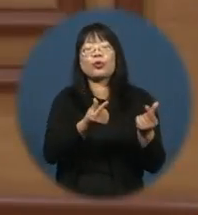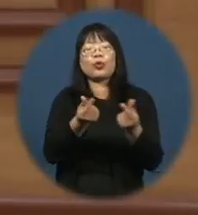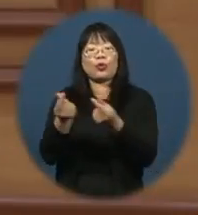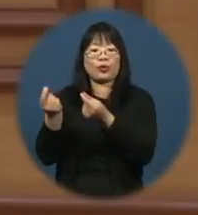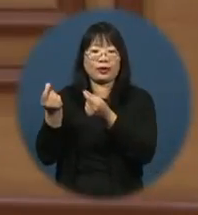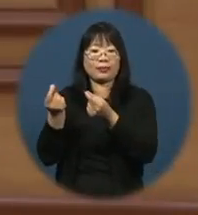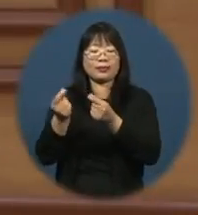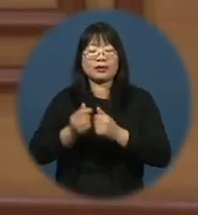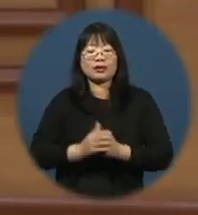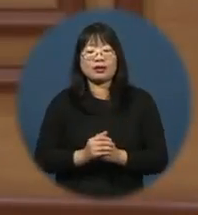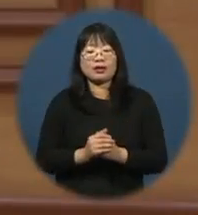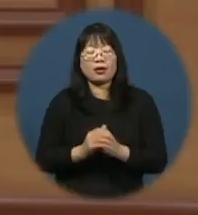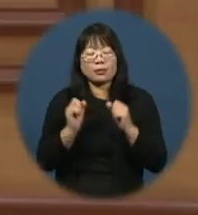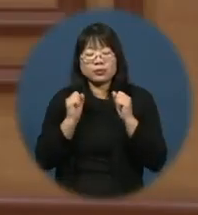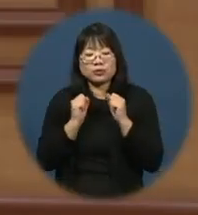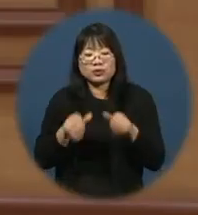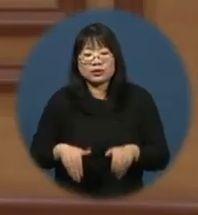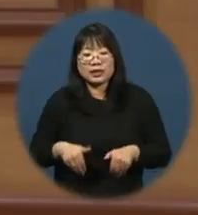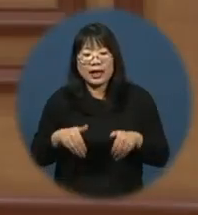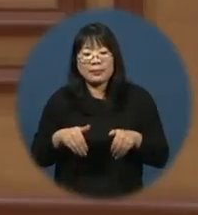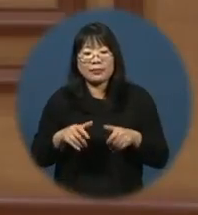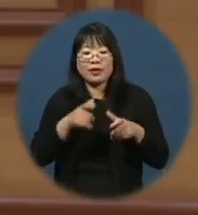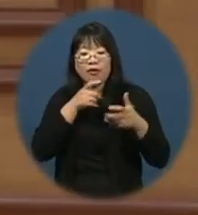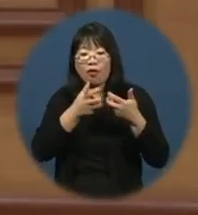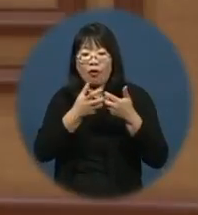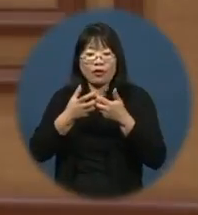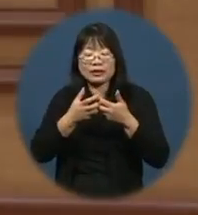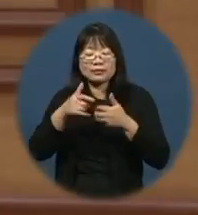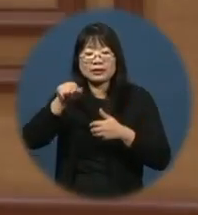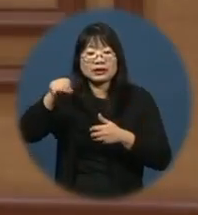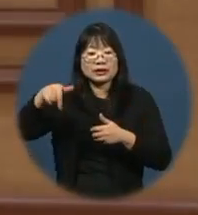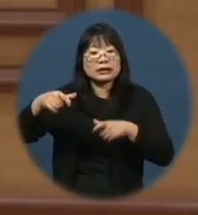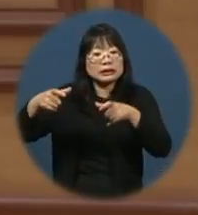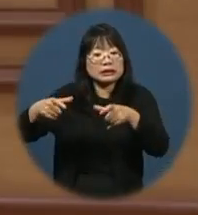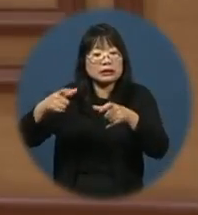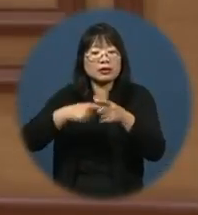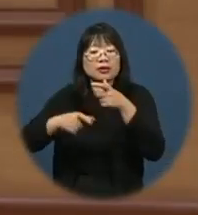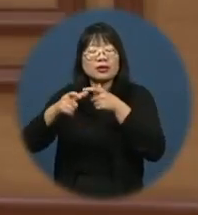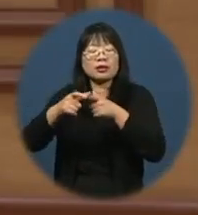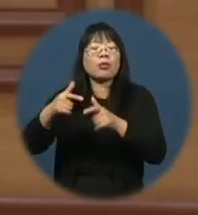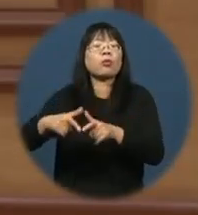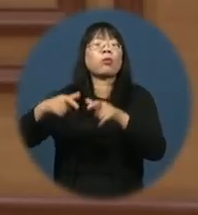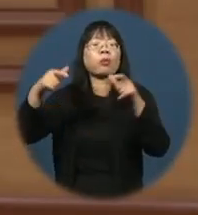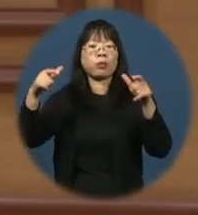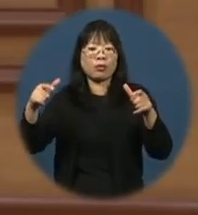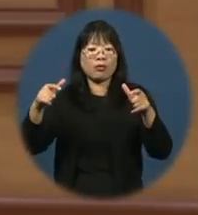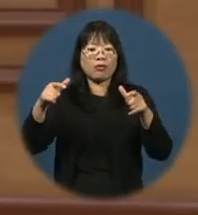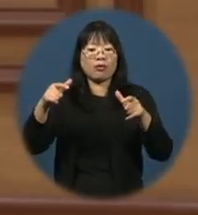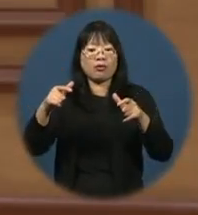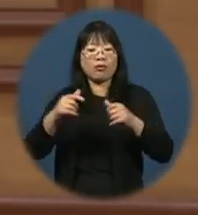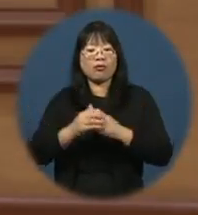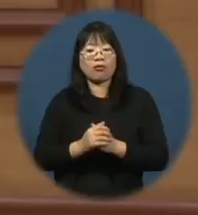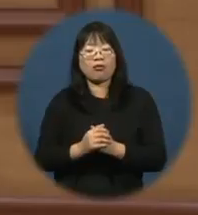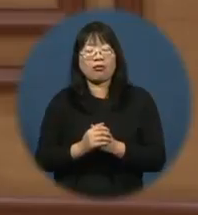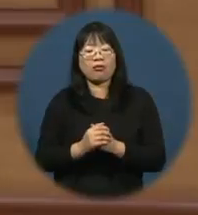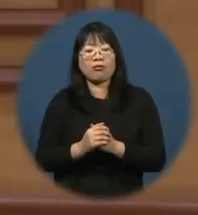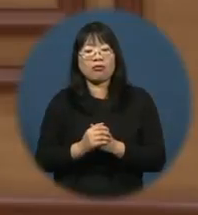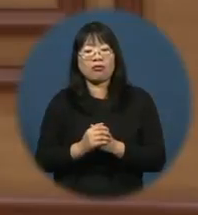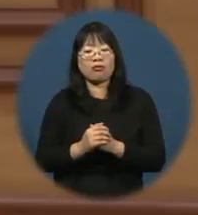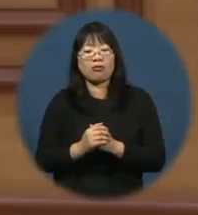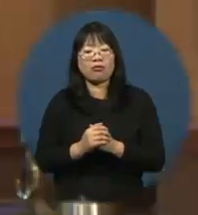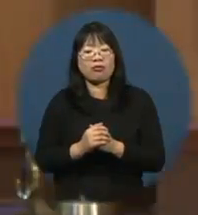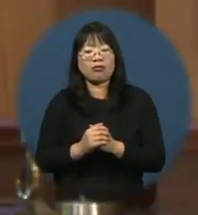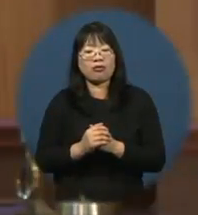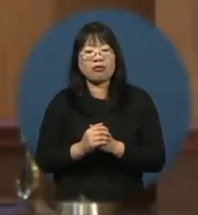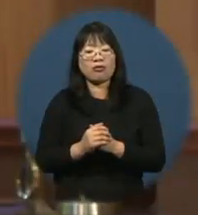것은 이제 북과 남극이 오히려 예. 더욱더 증폭이 되는 극지의